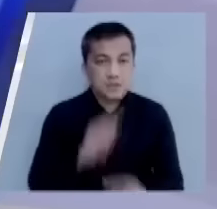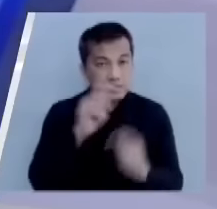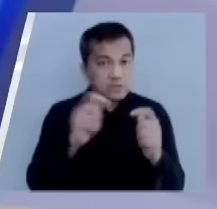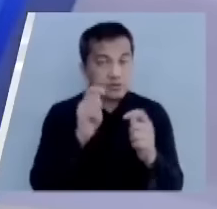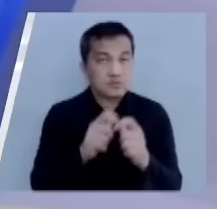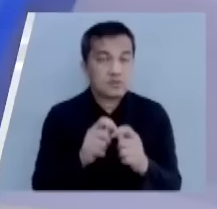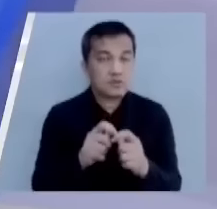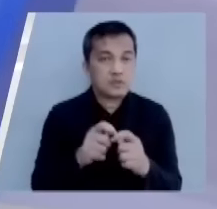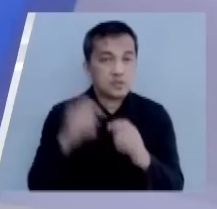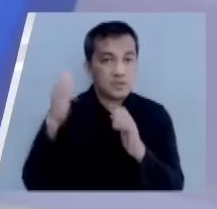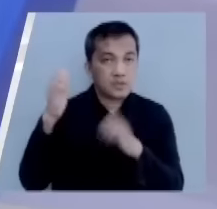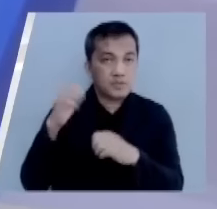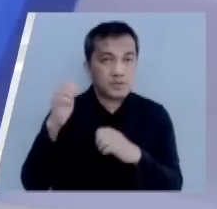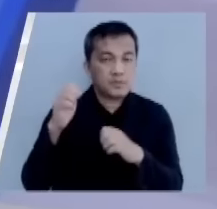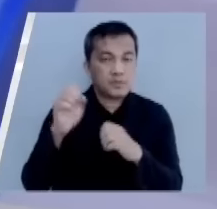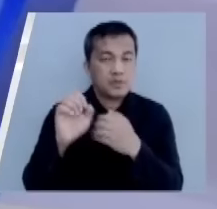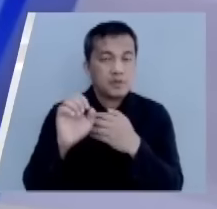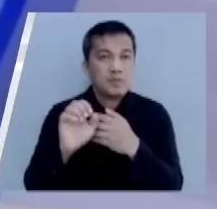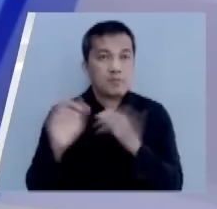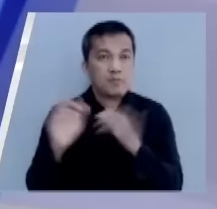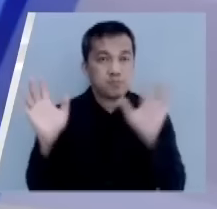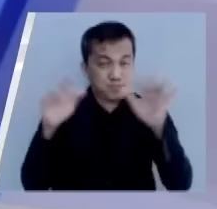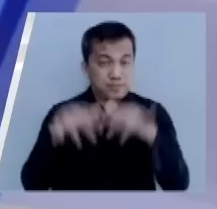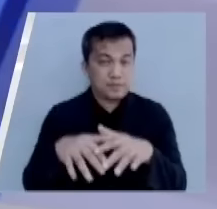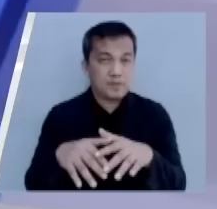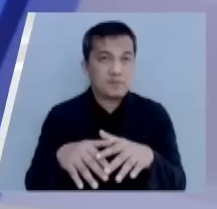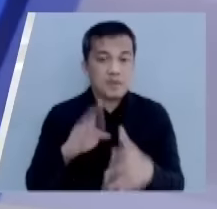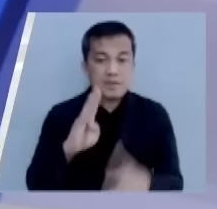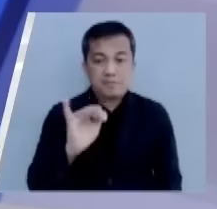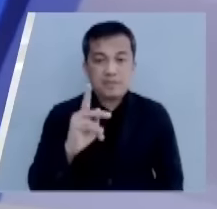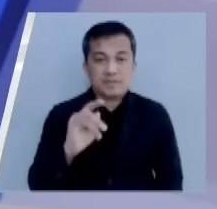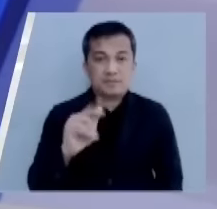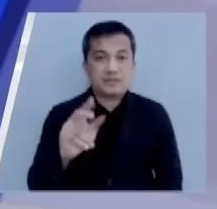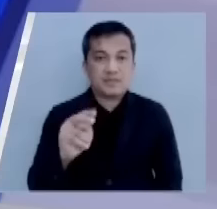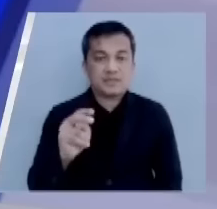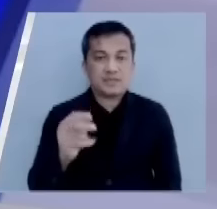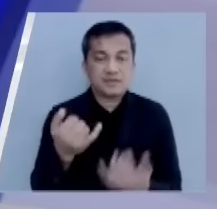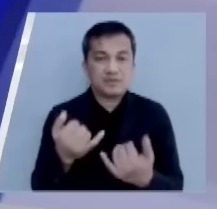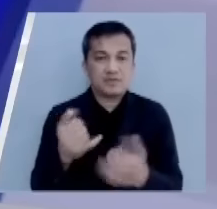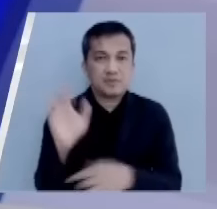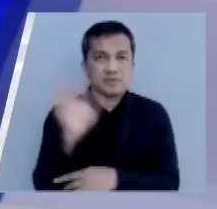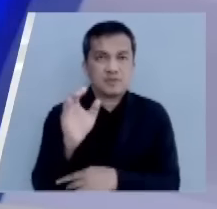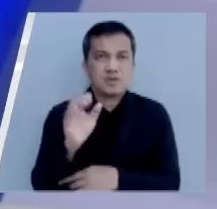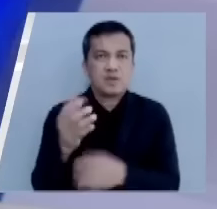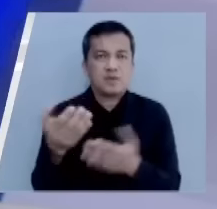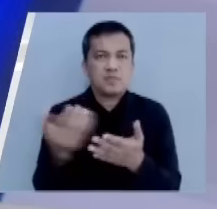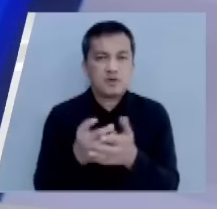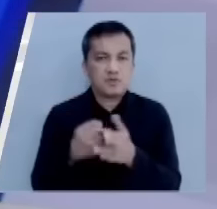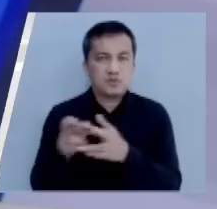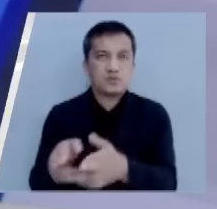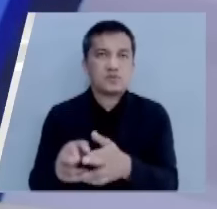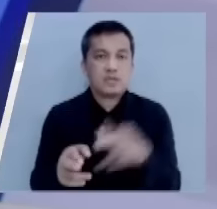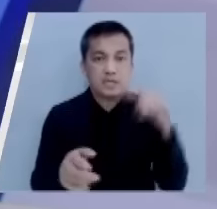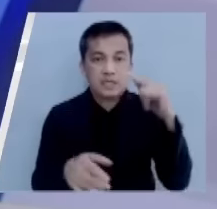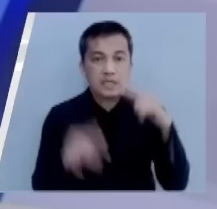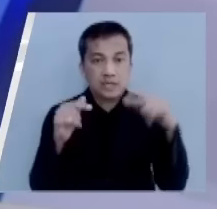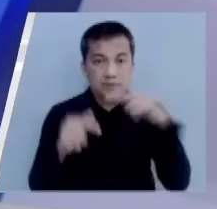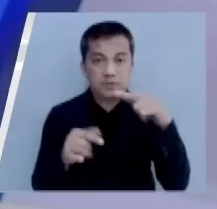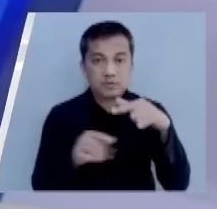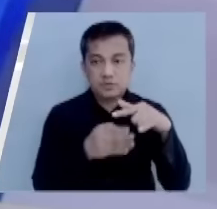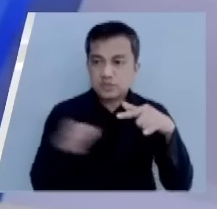dagsa ng mga balikbayan ngayong Pasko, ang bagong ruta ng airport bus na diretso mula na Ia papunta sa